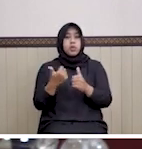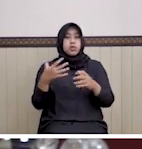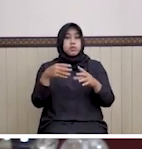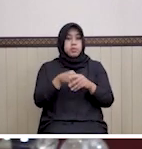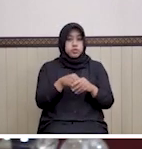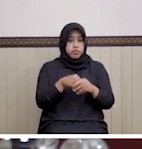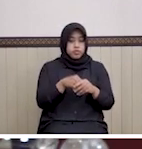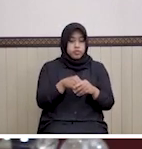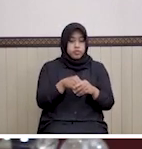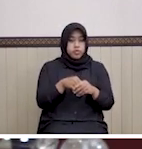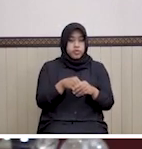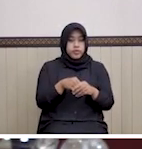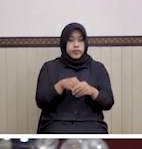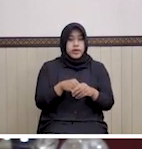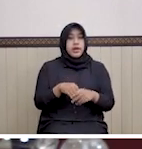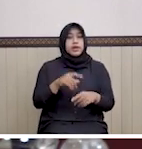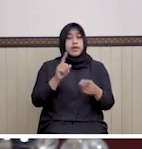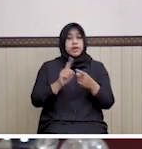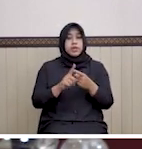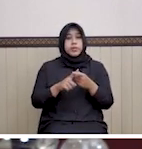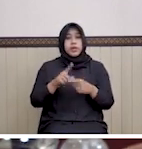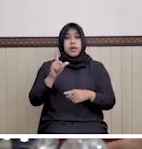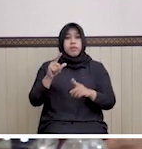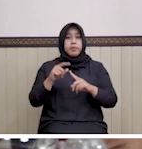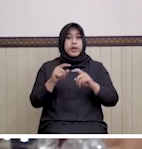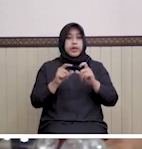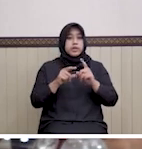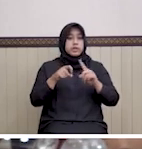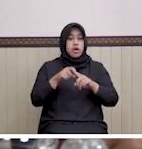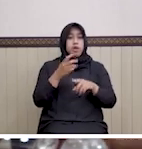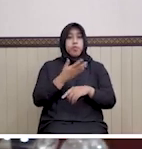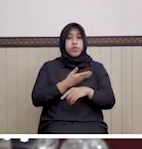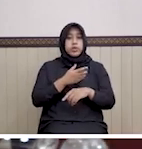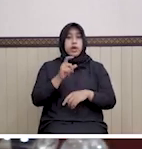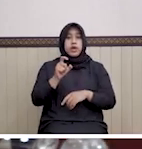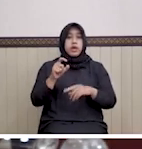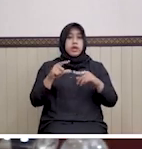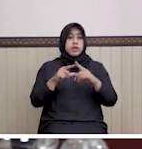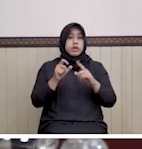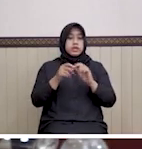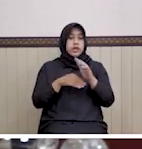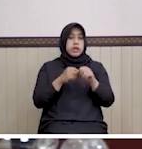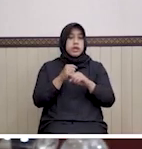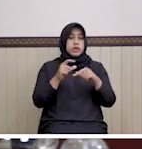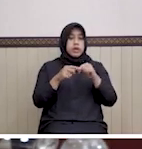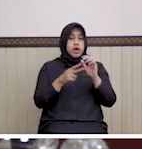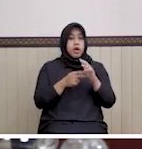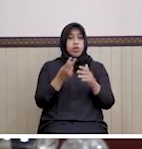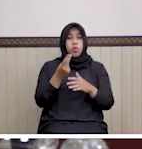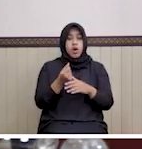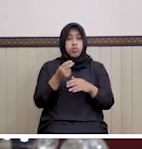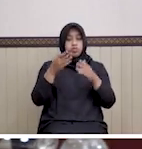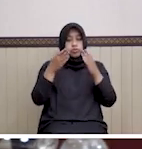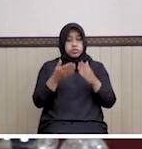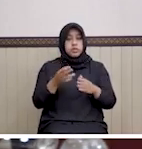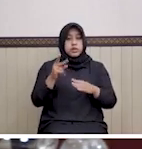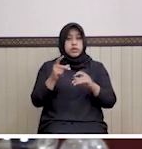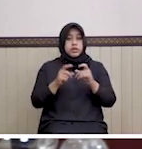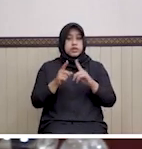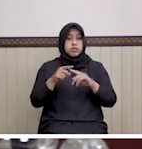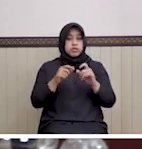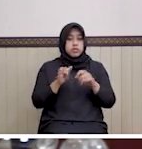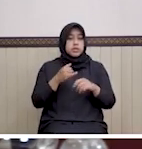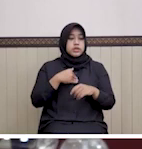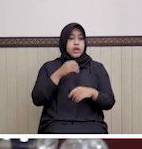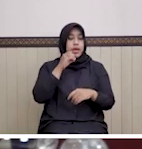parameternya sampai teman-teman lpsk akan mempunyai cadangan uang untuk restitusi itu sendiri saya